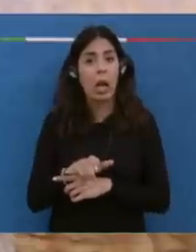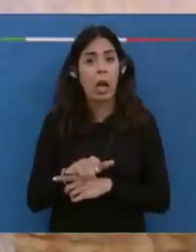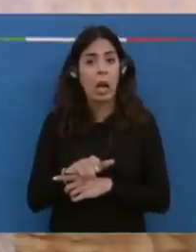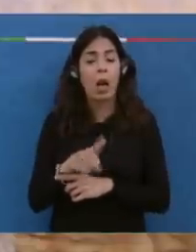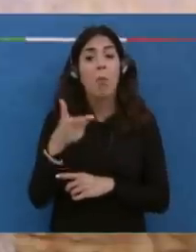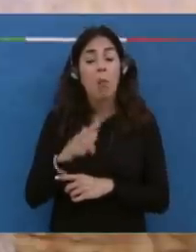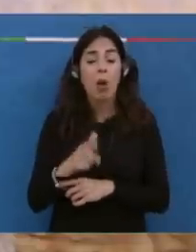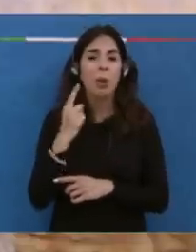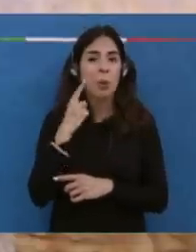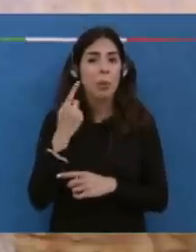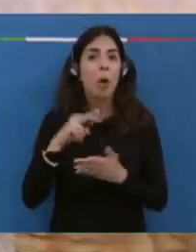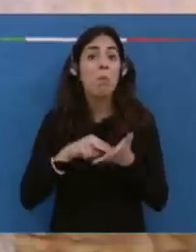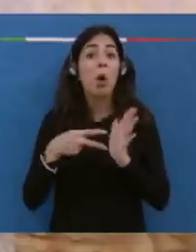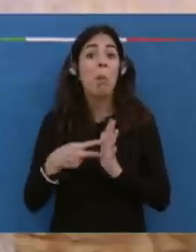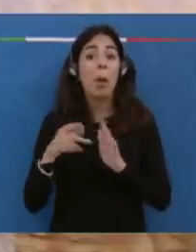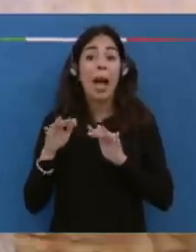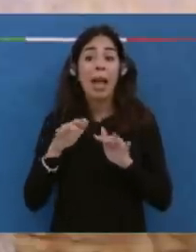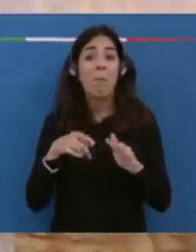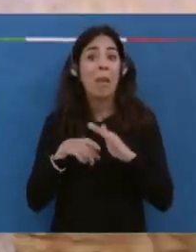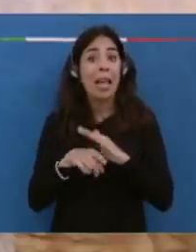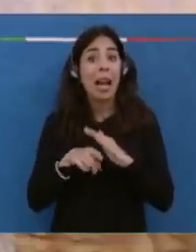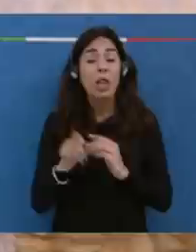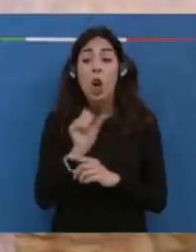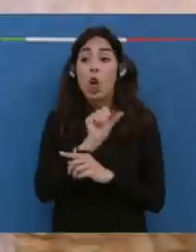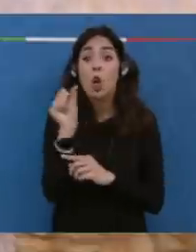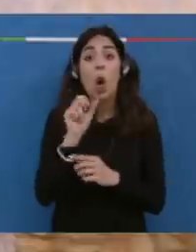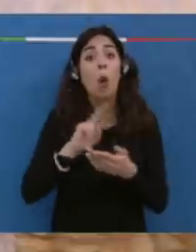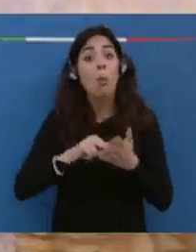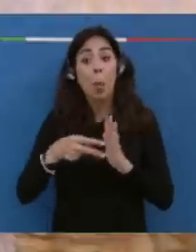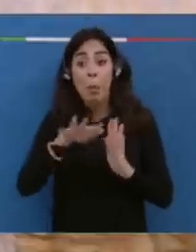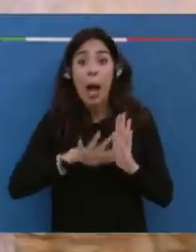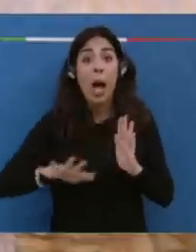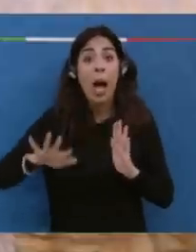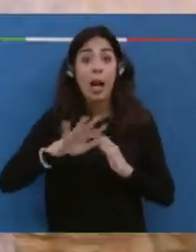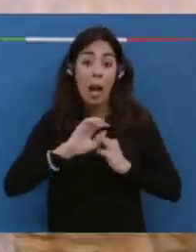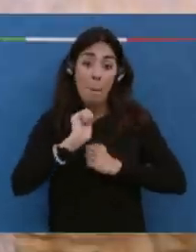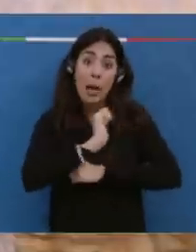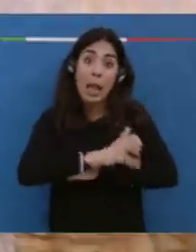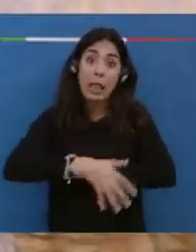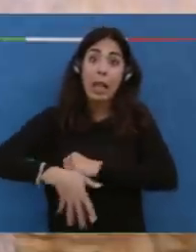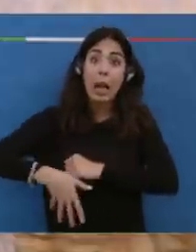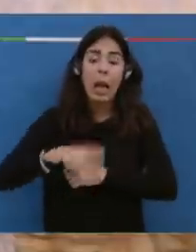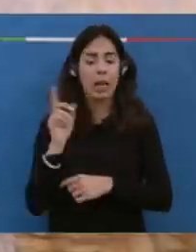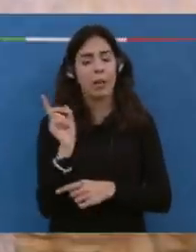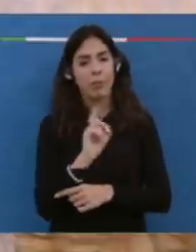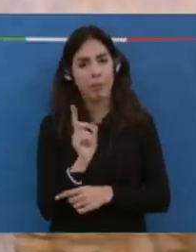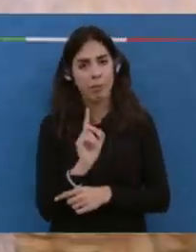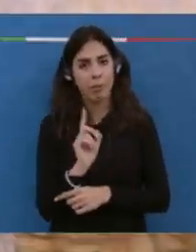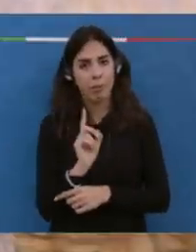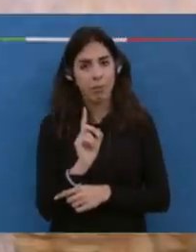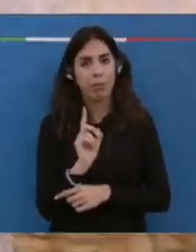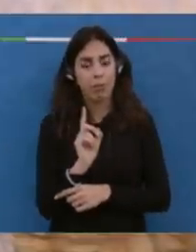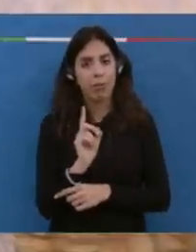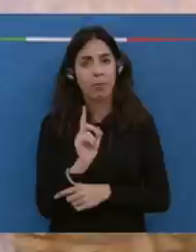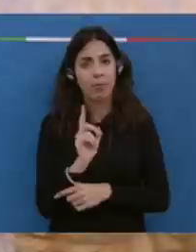dell'immigrazione non si risolve solamente nell'area mediterranea andrebbe corata è